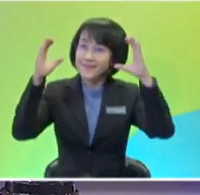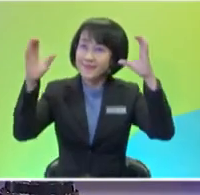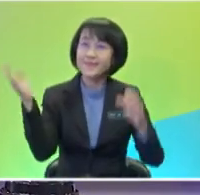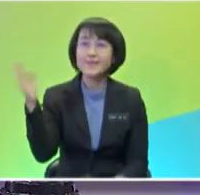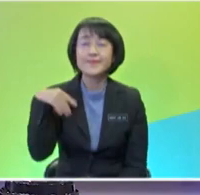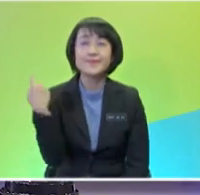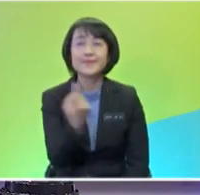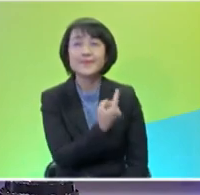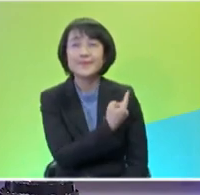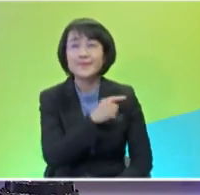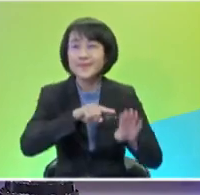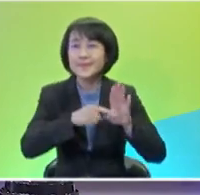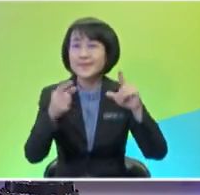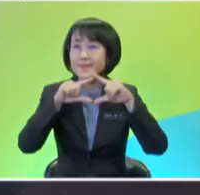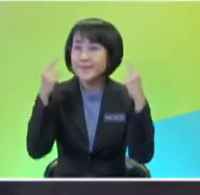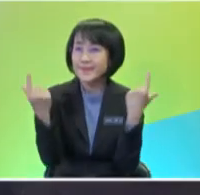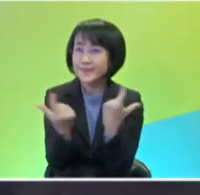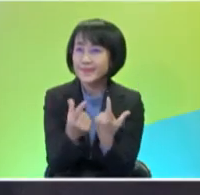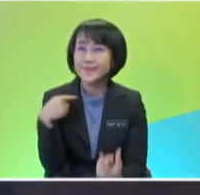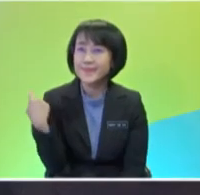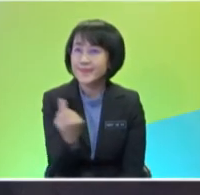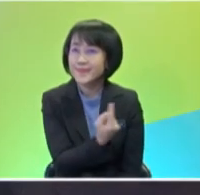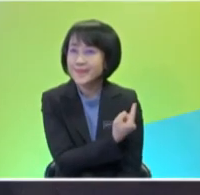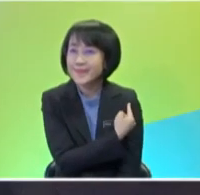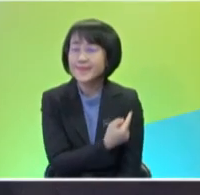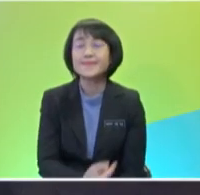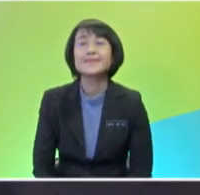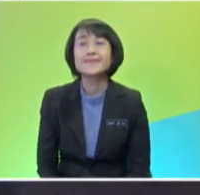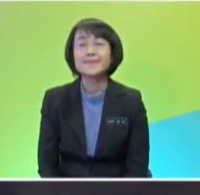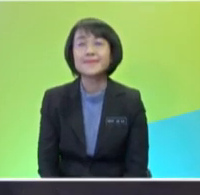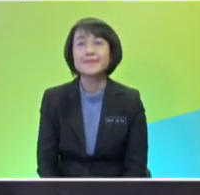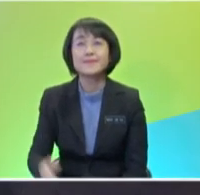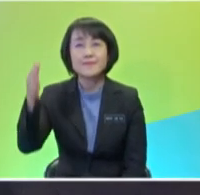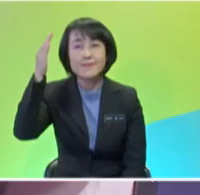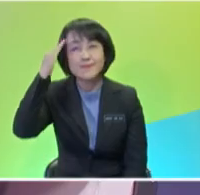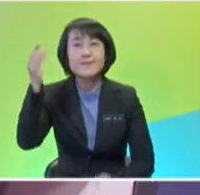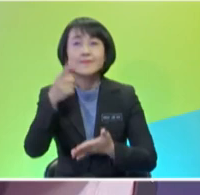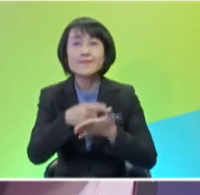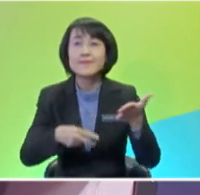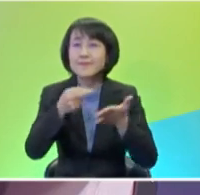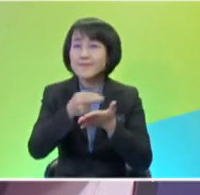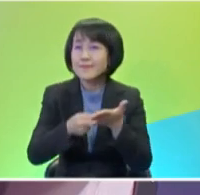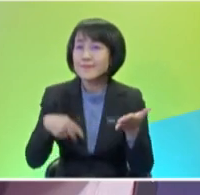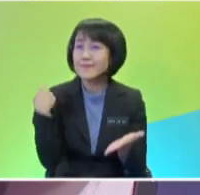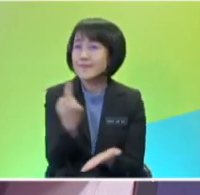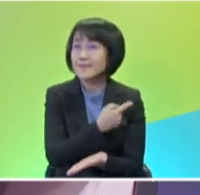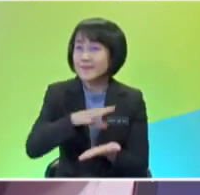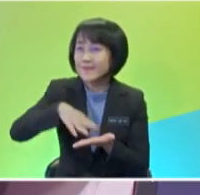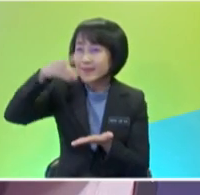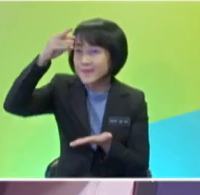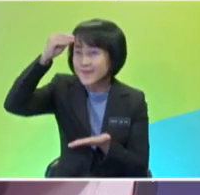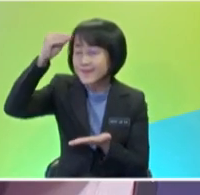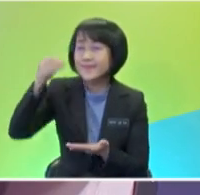untuk hari ini Oke baik untuk mengetahui apakah nilai yang akan kita pelajari pada kali ini